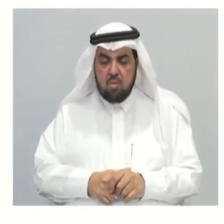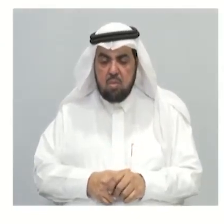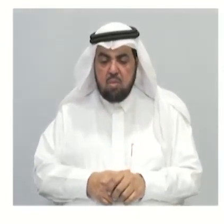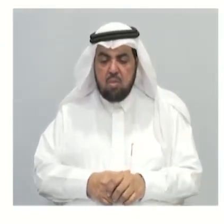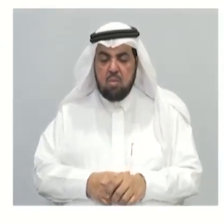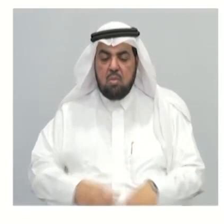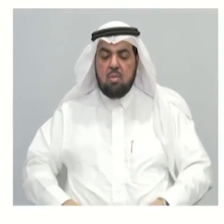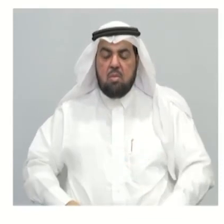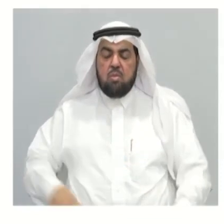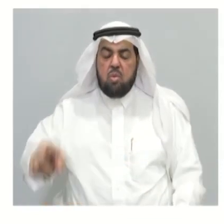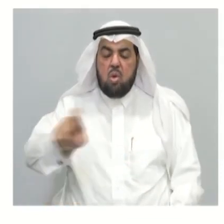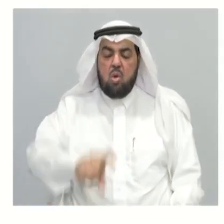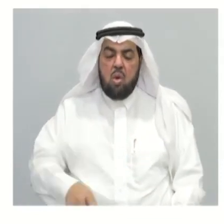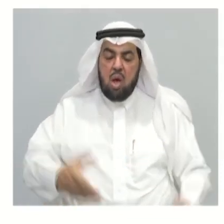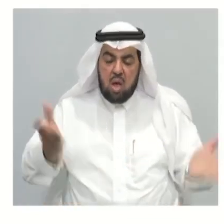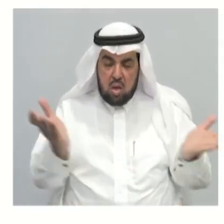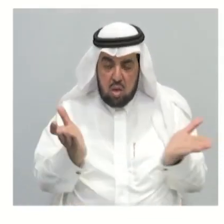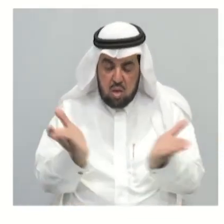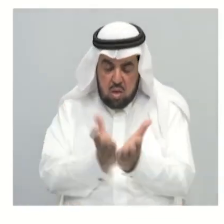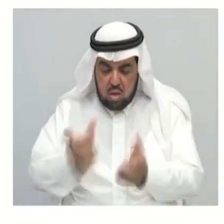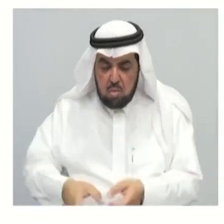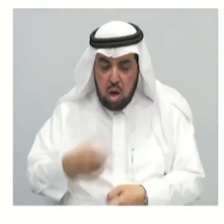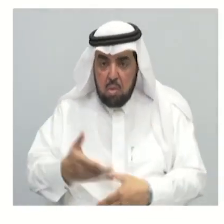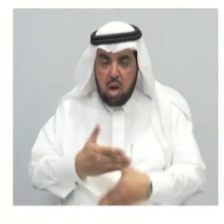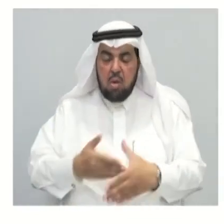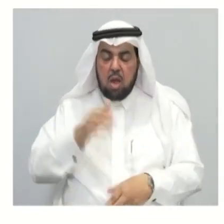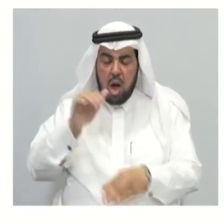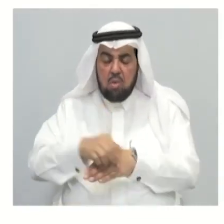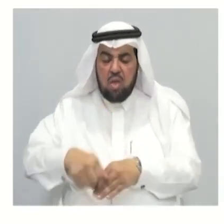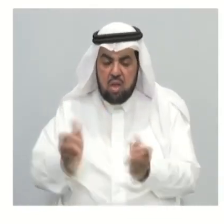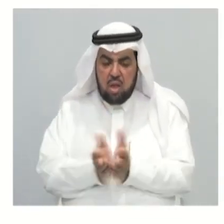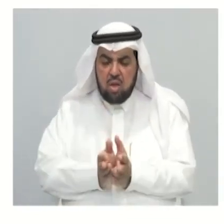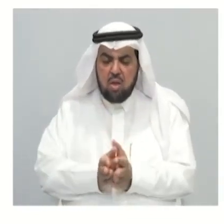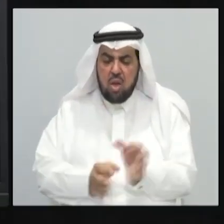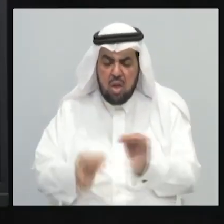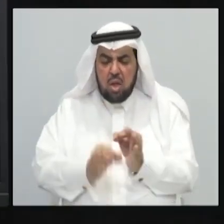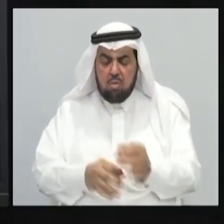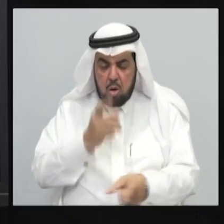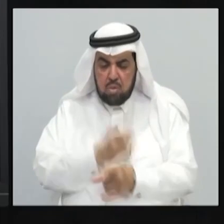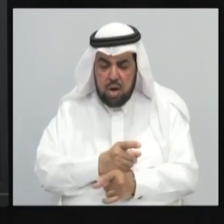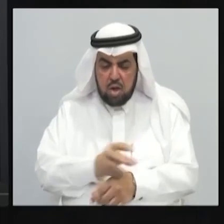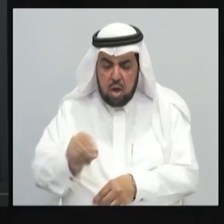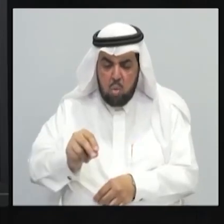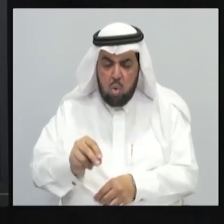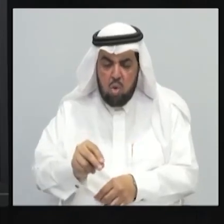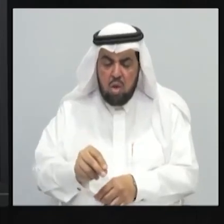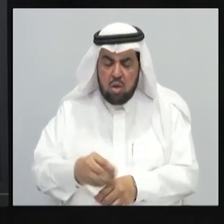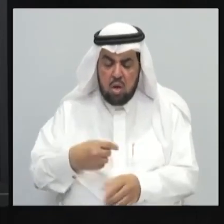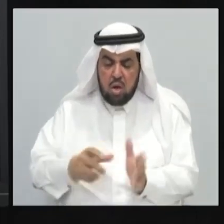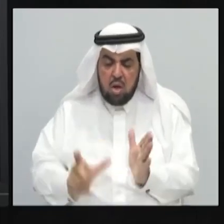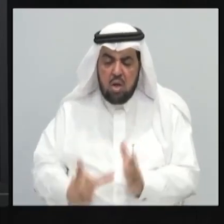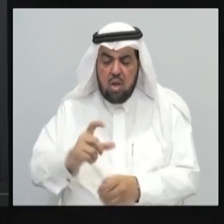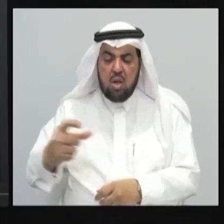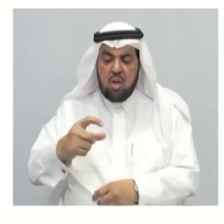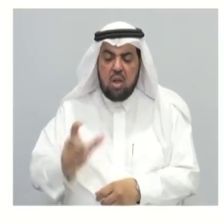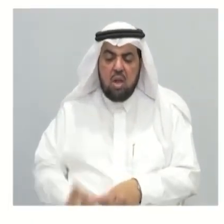الشكل سؤال عزيزي الطالب بناء على ما تعلمت في هذا الدرس صمم لمعلمك نموذج لسيرتك